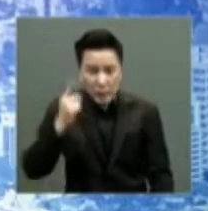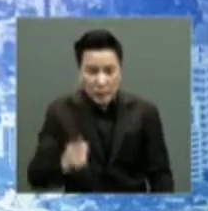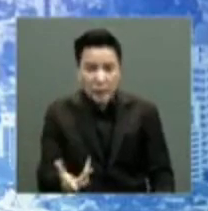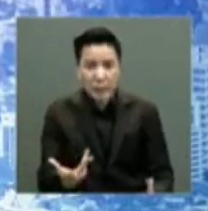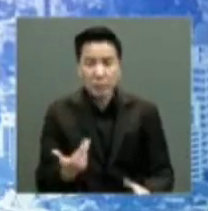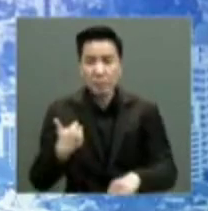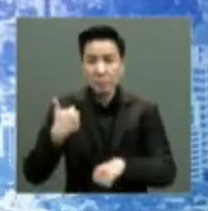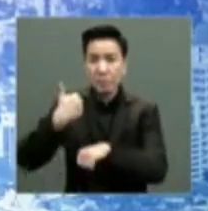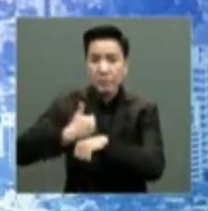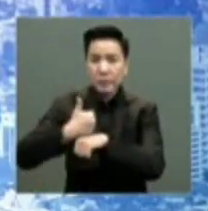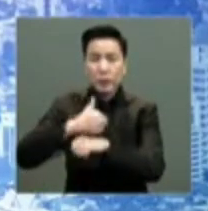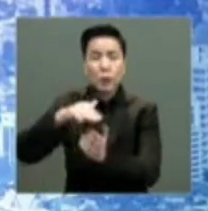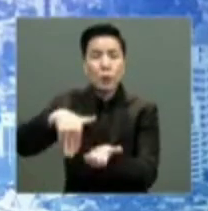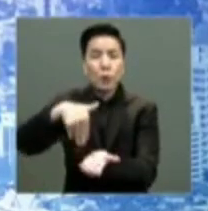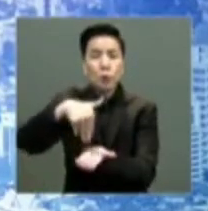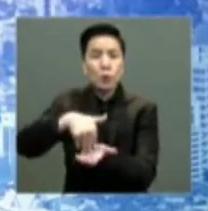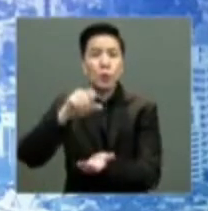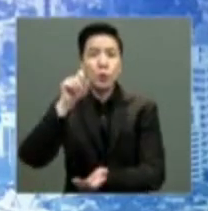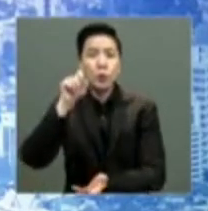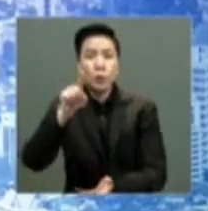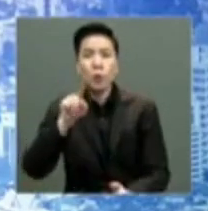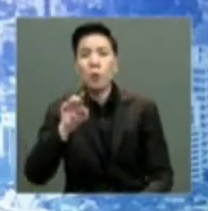นี้ก็ต้องขอบคุณทางพี่น้องผสมอนะครับแล้วก็จริงๆแล้วเมื่อวานนี้ท่านผอ.ศูนย์สปกบอกว่าแจ้งขอบคุณไปหมดนะครับแต่วันนี้ยกตัวอย่างวันนี้คืนอ่าเดี๋ยวเค้ามองเห็นนะครับทุกๆส่วนทุกฝ่ายช่วยกันนะครับไปดูเรื่องของการแสดงภาพแผนภูมิว่าไปอยู่ในระดับไหนของโลกแล้วนะครับของเราสีแดงเส้นใหญ่ๆนี่แหละครับให้เห็นนะครับว่าเรายังเป็นเส้นกราฟที่ค่อยๆก็เธอขยับขยับไปแต่ไม่ชั้นนะครับอย่างนี้ดีครับอย่างนี้ดีถ้าลงมาได้ปากกว่านี้อีกยิ่งดีนะครับซึ่งเราเห็นแล้วนะครับไม่มีประเทศไหนในกลุ่มในเช่นนี้ที่เป็นอย่างเราแล้วนะครับอาจจะมีก็ฮ่องกงนี่ใกล้เคียงเราแต่สิงคโปร์ญี่ปุ่นเนี่ยปลายเชิดล่ะตายกำลังขึ้นไปเช่นนิดๆแต่มีของเราเนี่ยกำลังดีอย่างนี้เลี้ยงไปสักระยะนึงนะครับกาดอย่าตกนะฮะแล้วก็ทำคะแนน